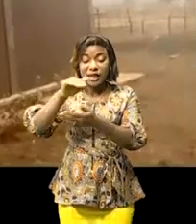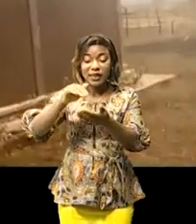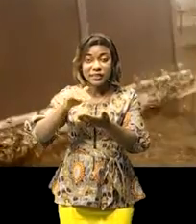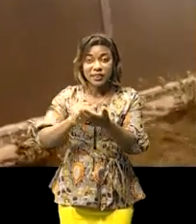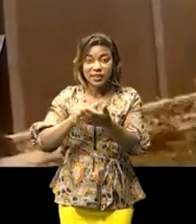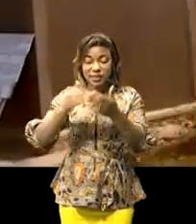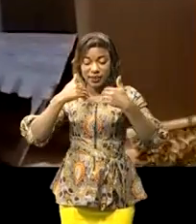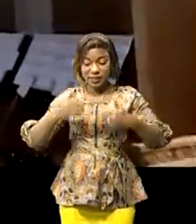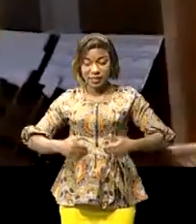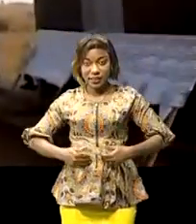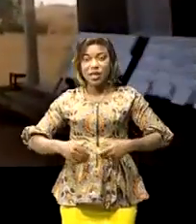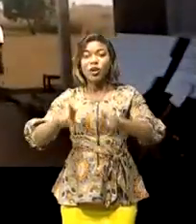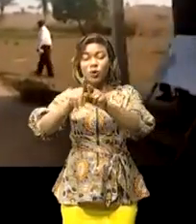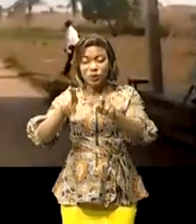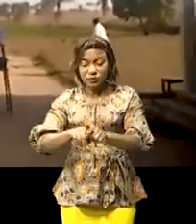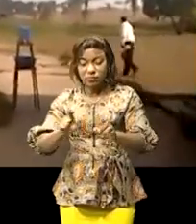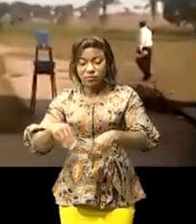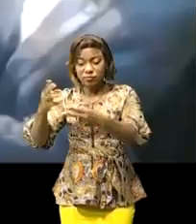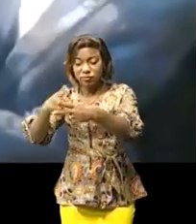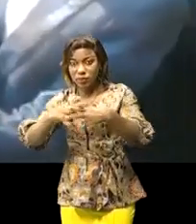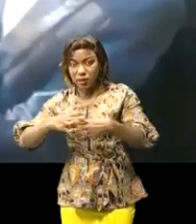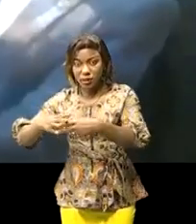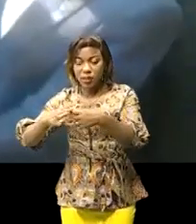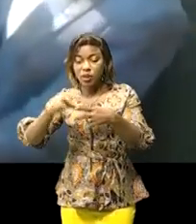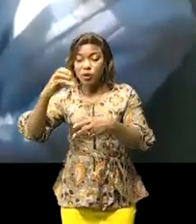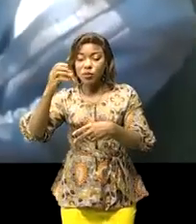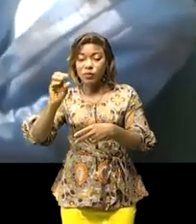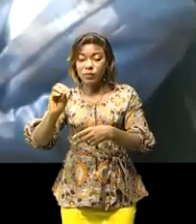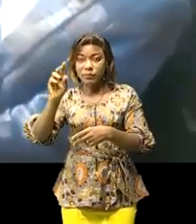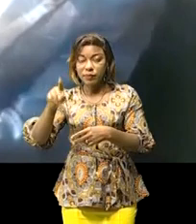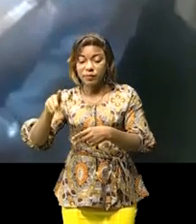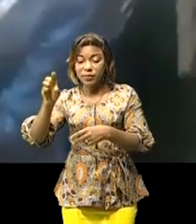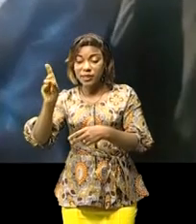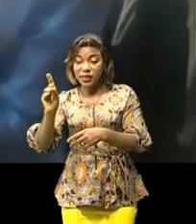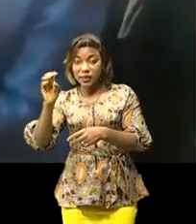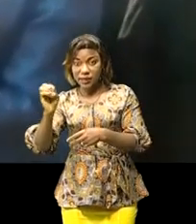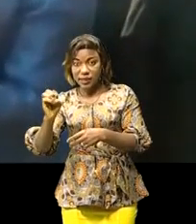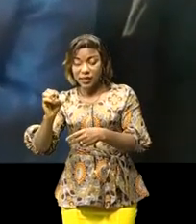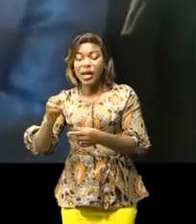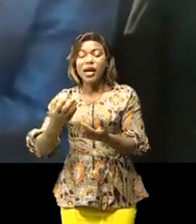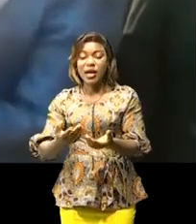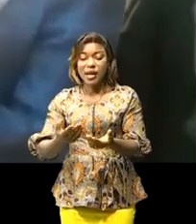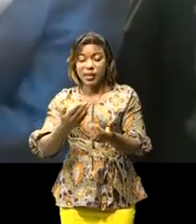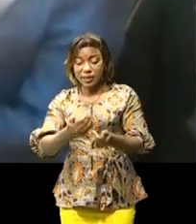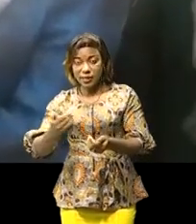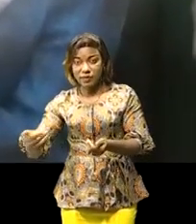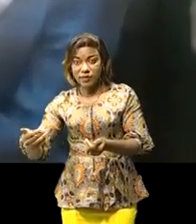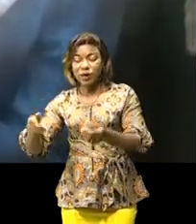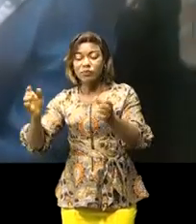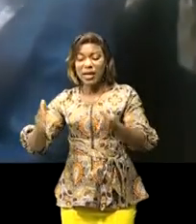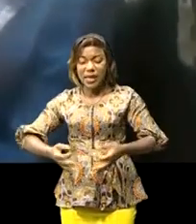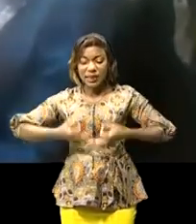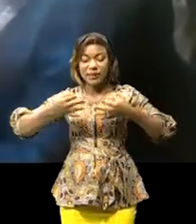prise, mais la gestion a été confiée à la Coop-Bidiep lors de l'inauguration. Les élèves et le chef de centre se sont